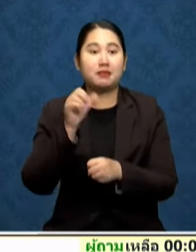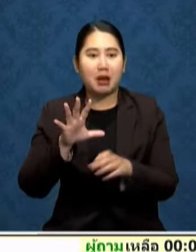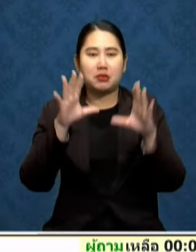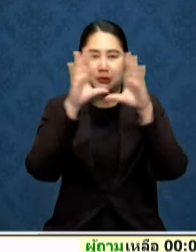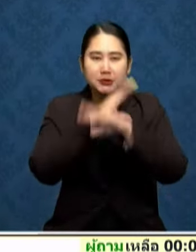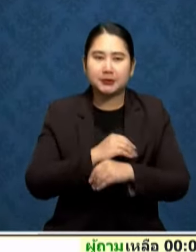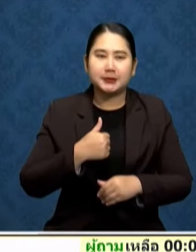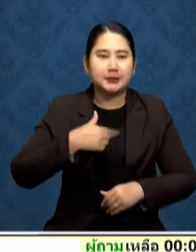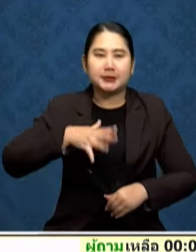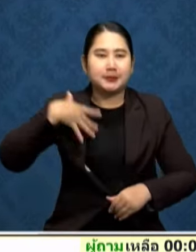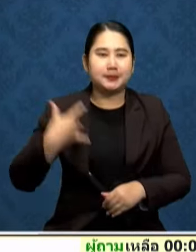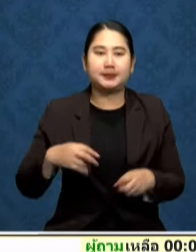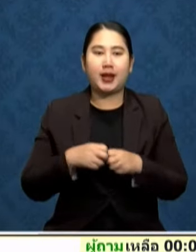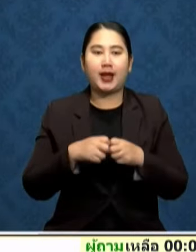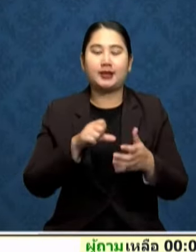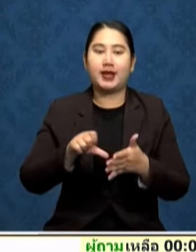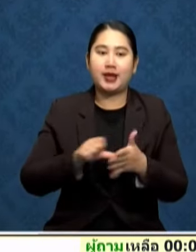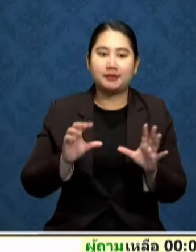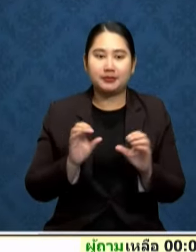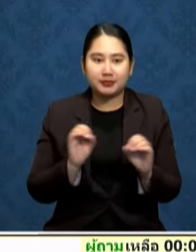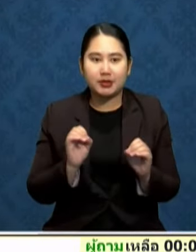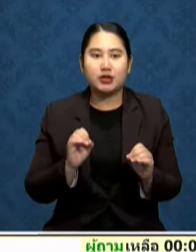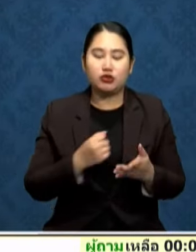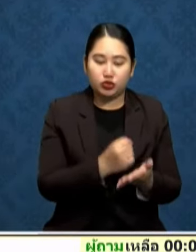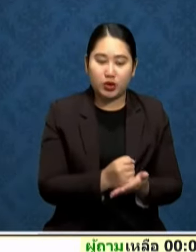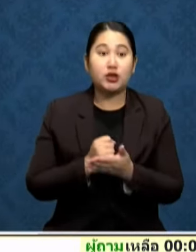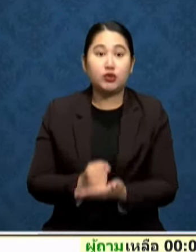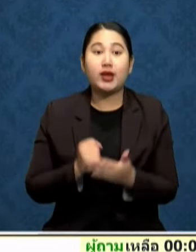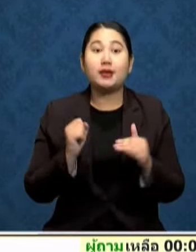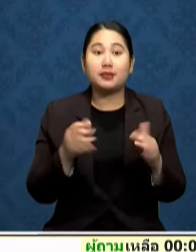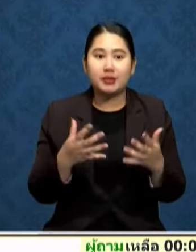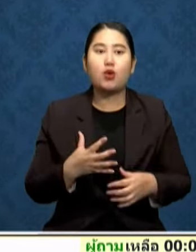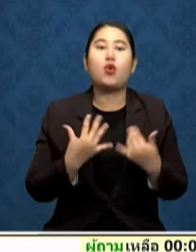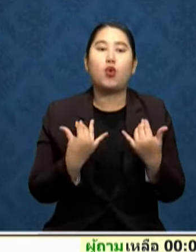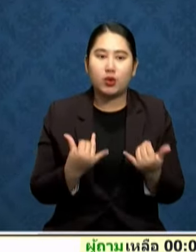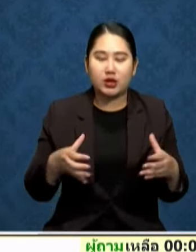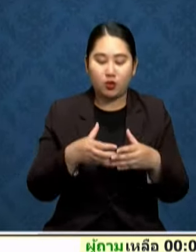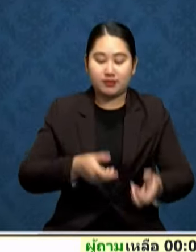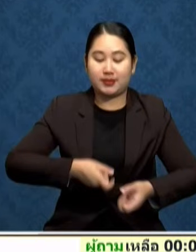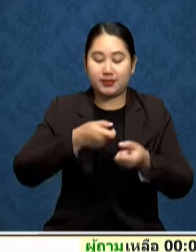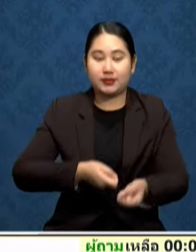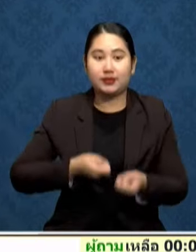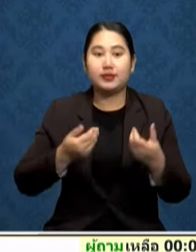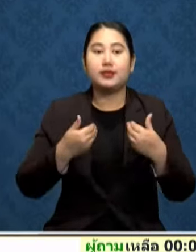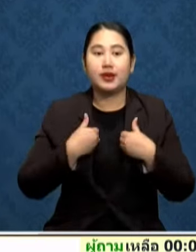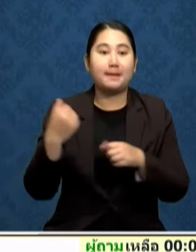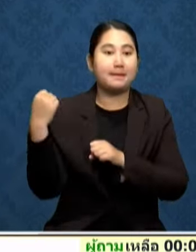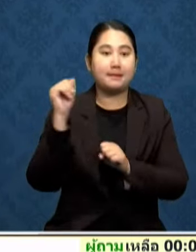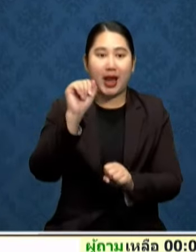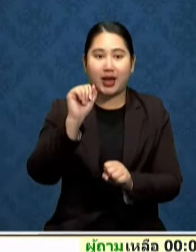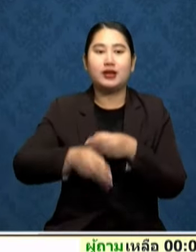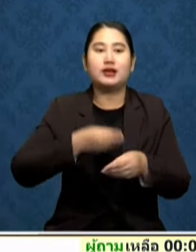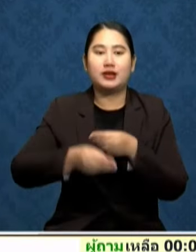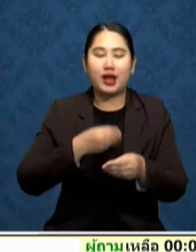ออกไม่ได้หาต้นตอไม่เจอและไม่มีใครเข้าไปเยียวยาช่วยเหลือวันนี้เรามีเกษตรกรที่ประกาศข